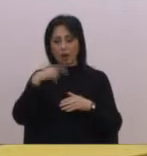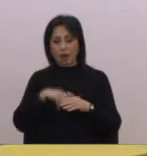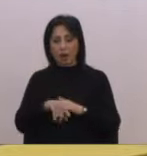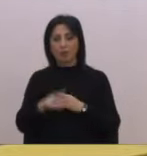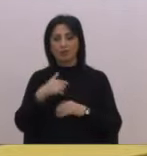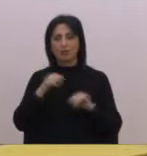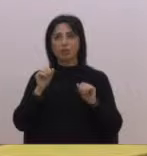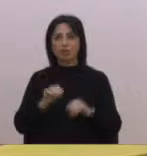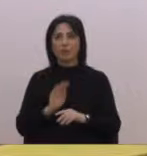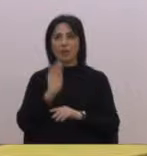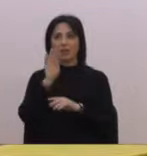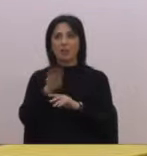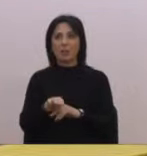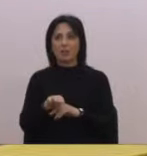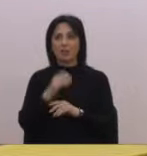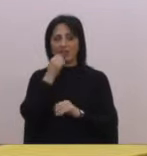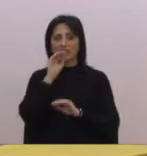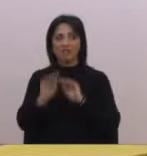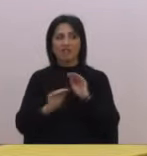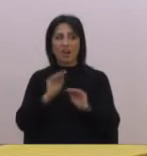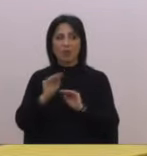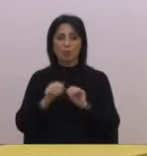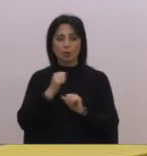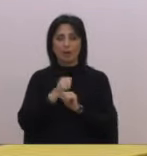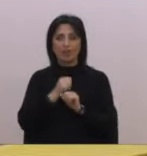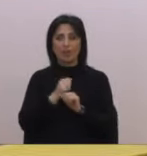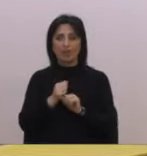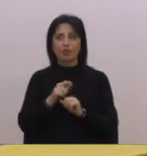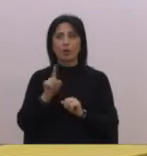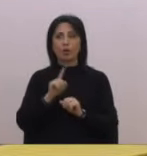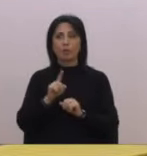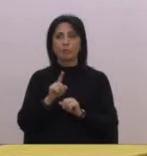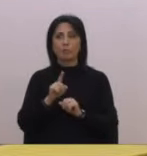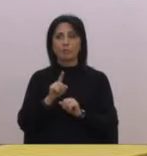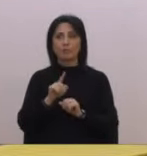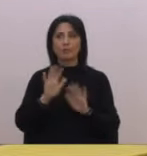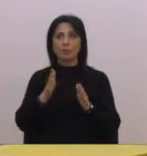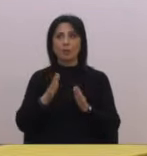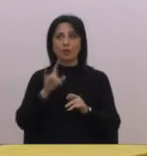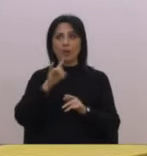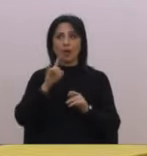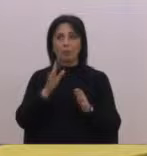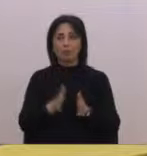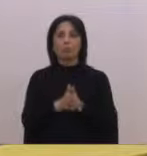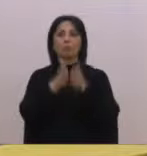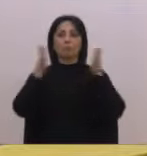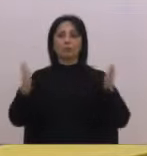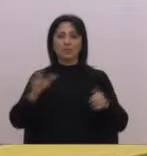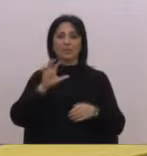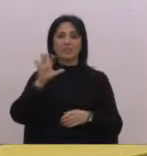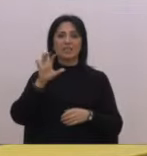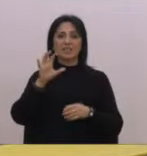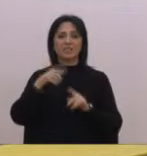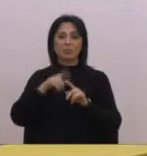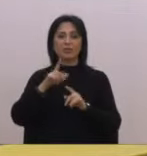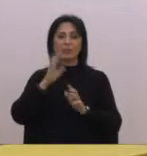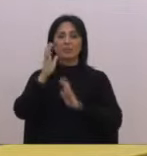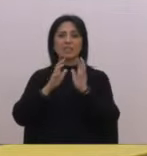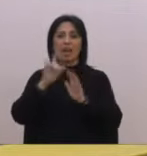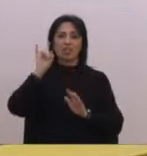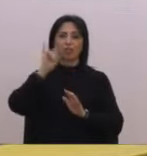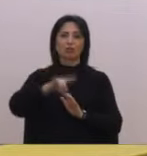ჩვენ შეიძლება დამატებითი ინფრასტრუქტურული ჩარევა განახორციელოთ იმისთვის, რომ მოხდეს აეროპორტის საერთაშორისო ჩარტერული